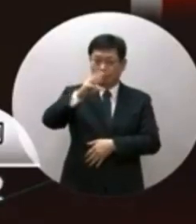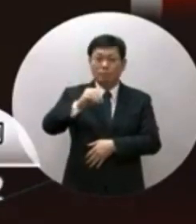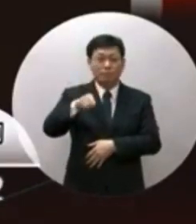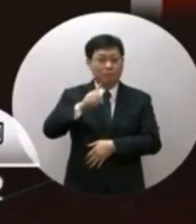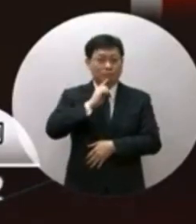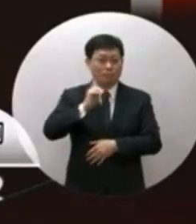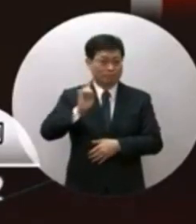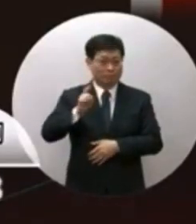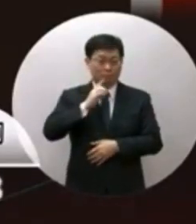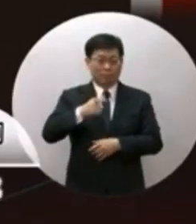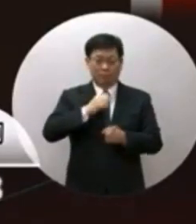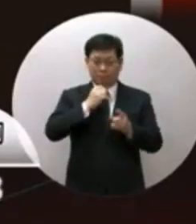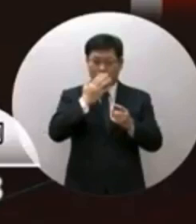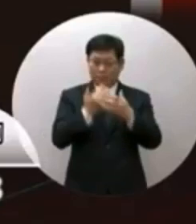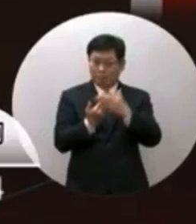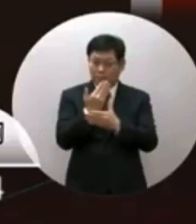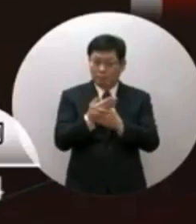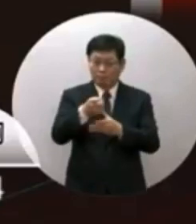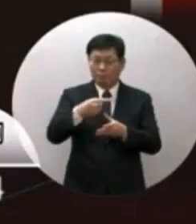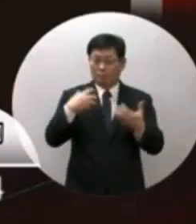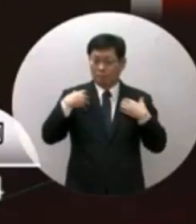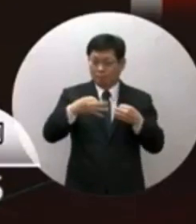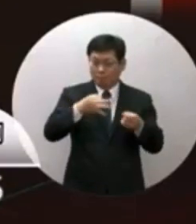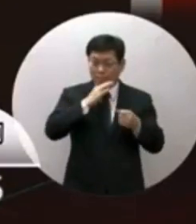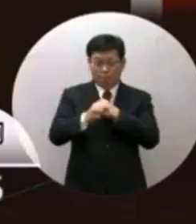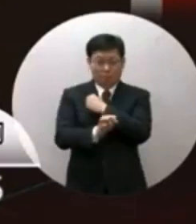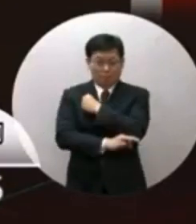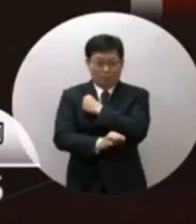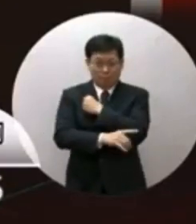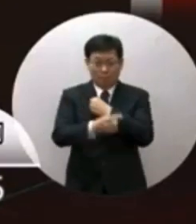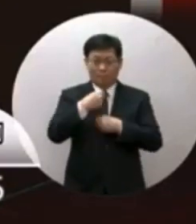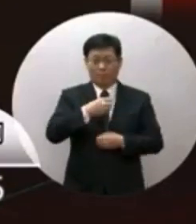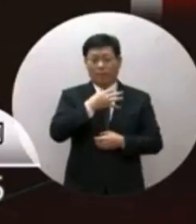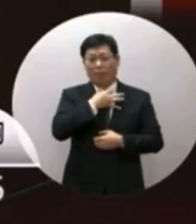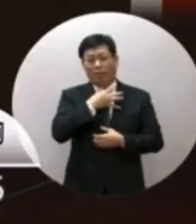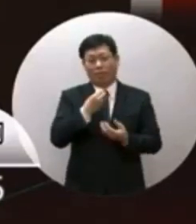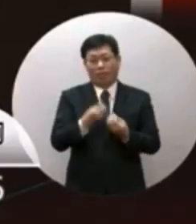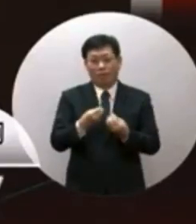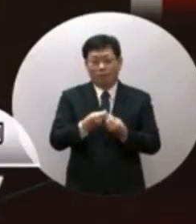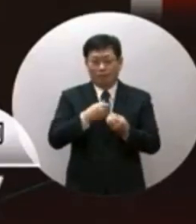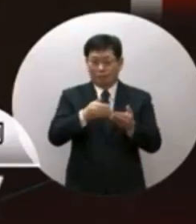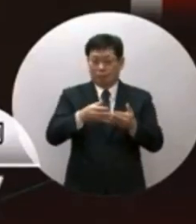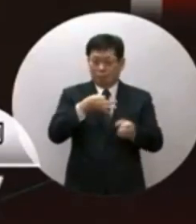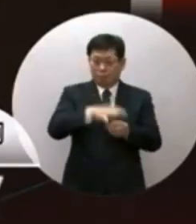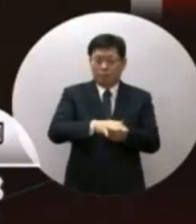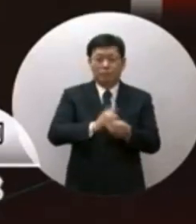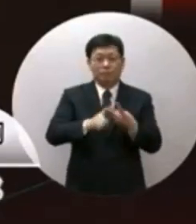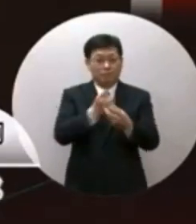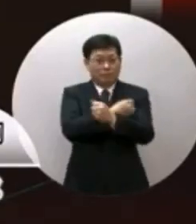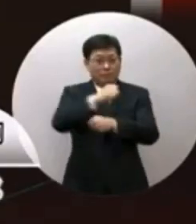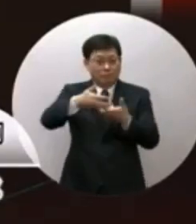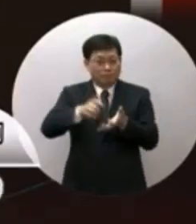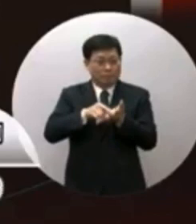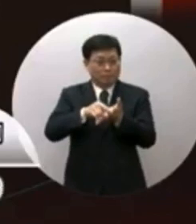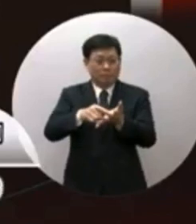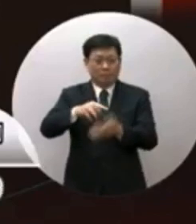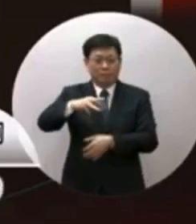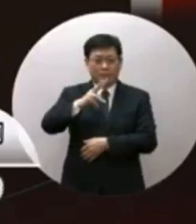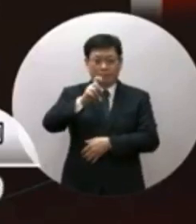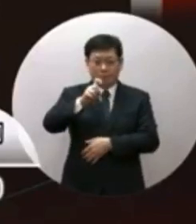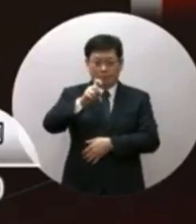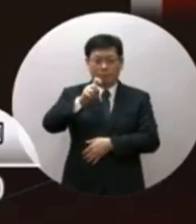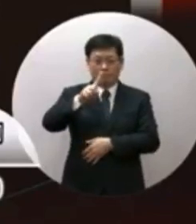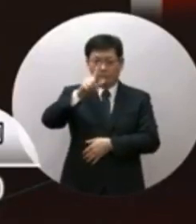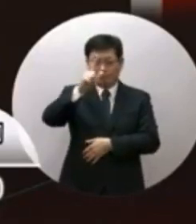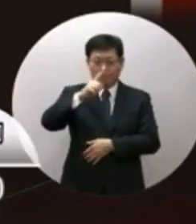4亿9825万元，系办理公益彩券、经销商营运失困措施等手续经费。劳动部编列